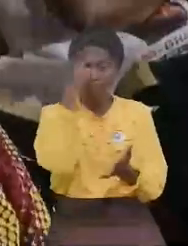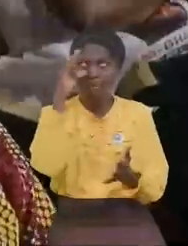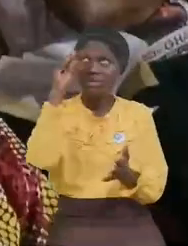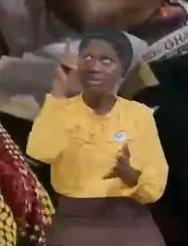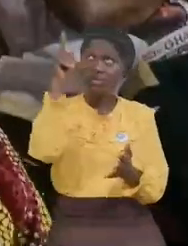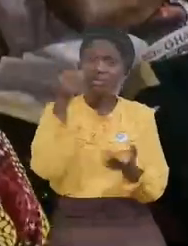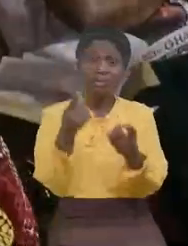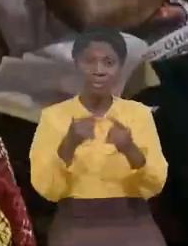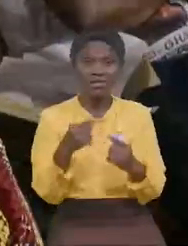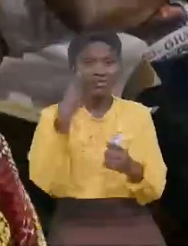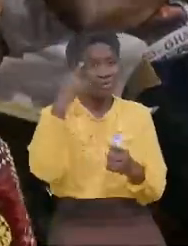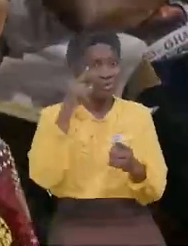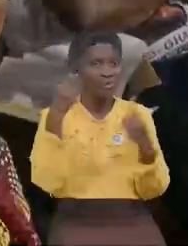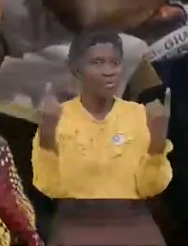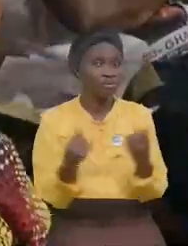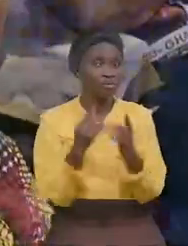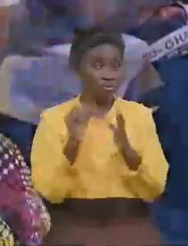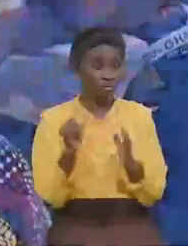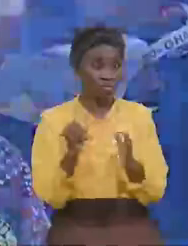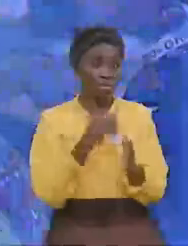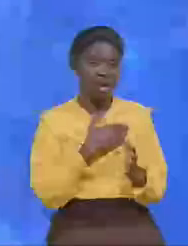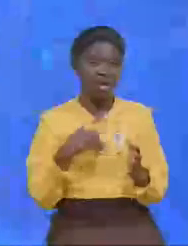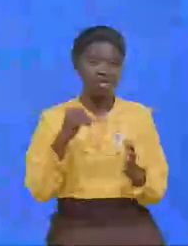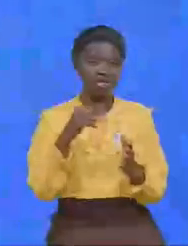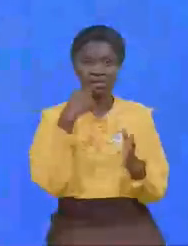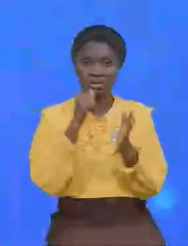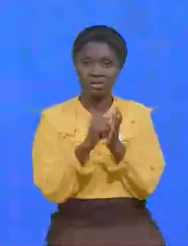Parce qu'il est venu pour les pécheurs.